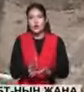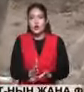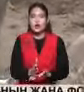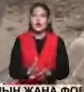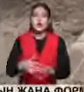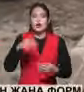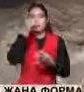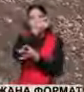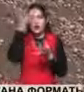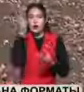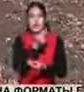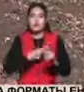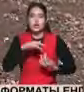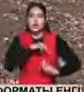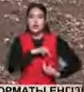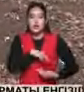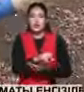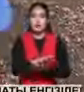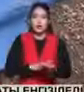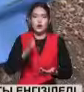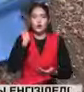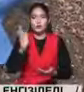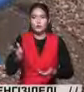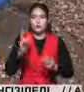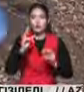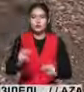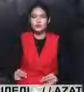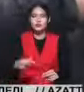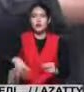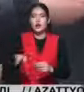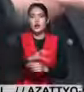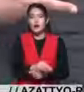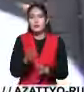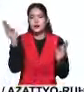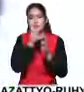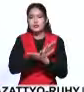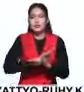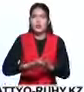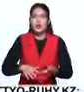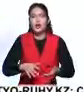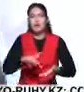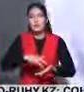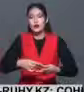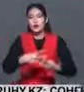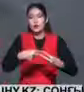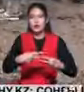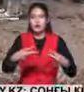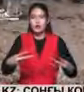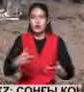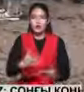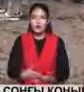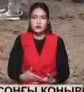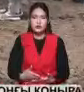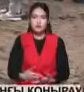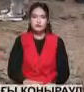қызметкерлері мұндай игі шара жалғасын табатынын жеткізді. Бас қаланың ажарлы келбетін сақтау баршаға ортақ міндет. Өлке Мұрзабек,